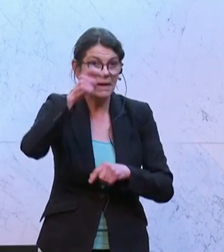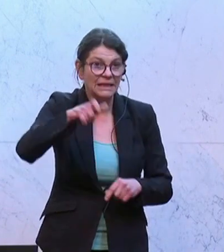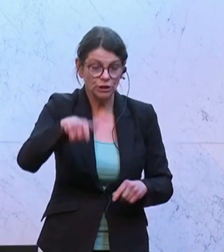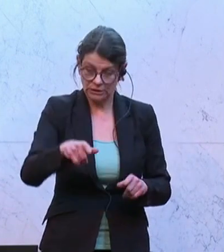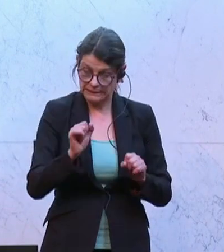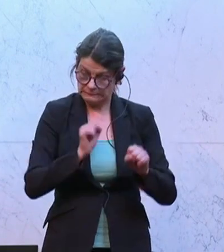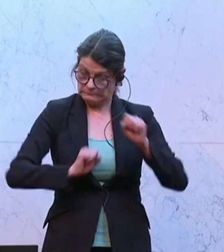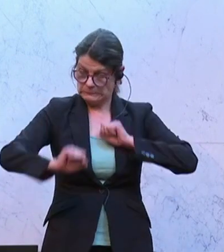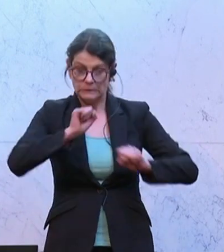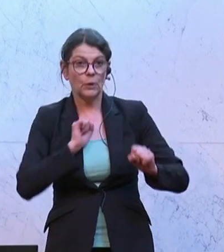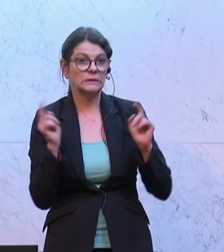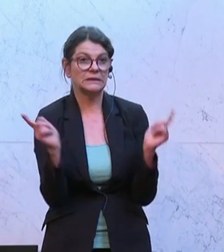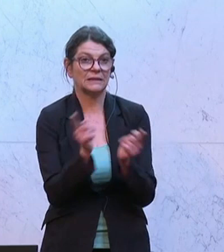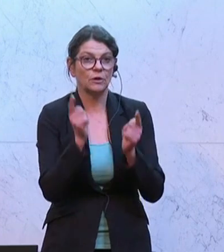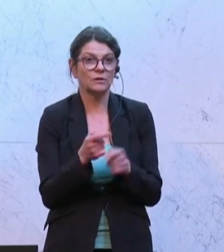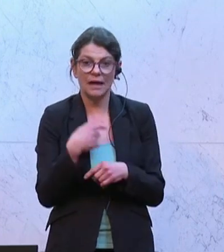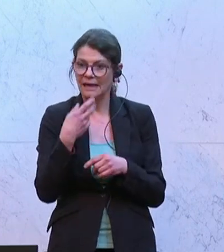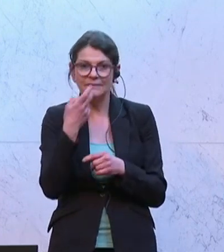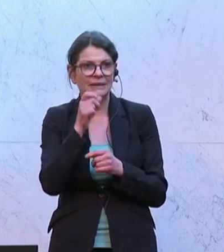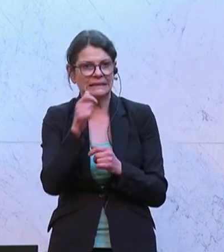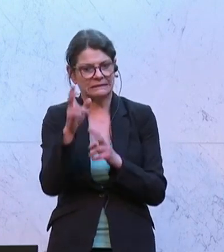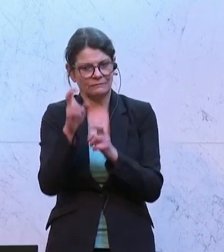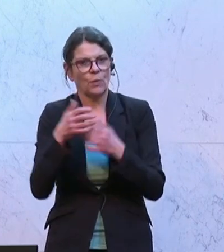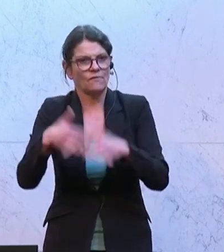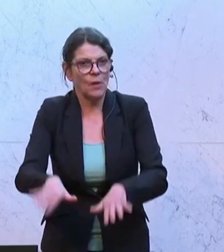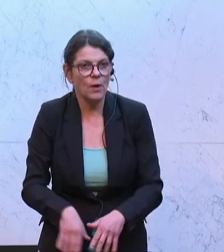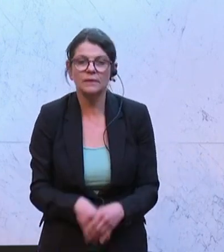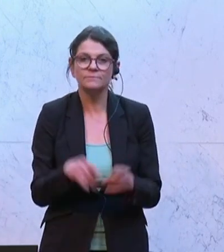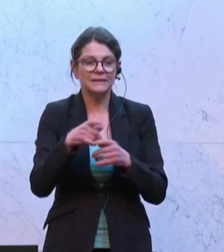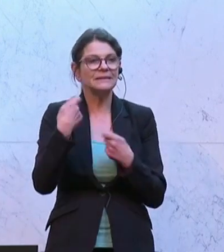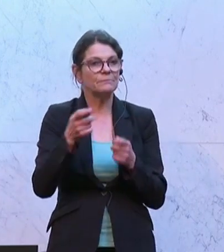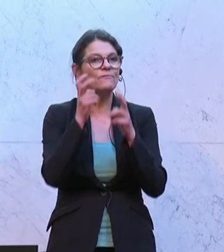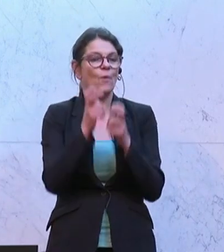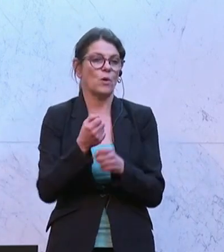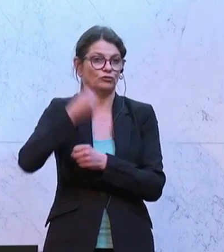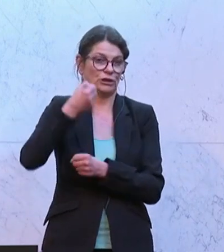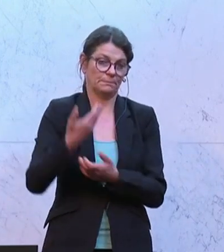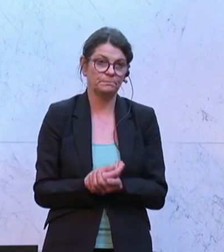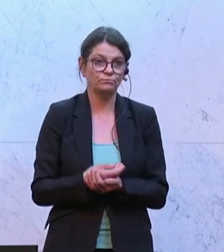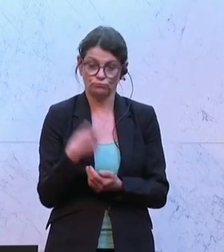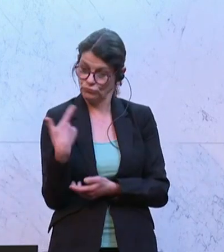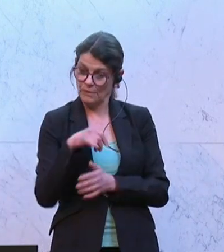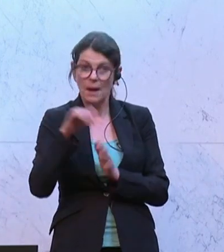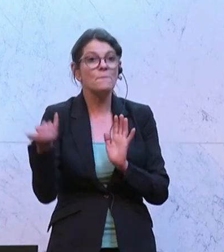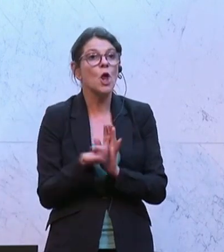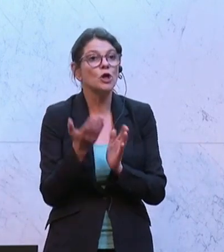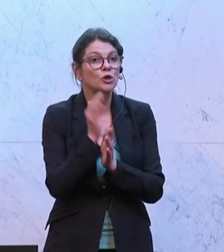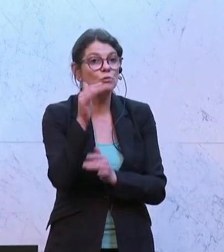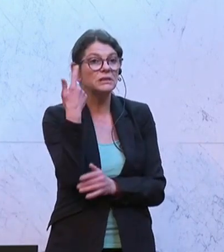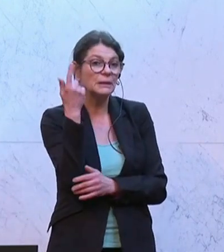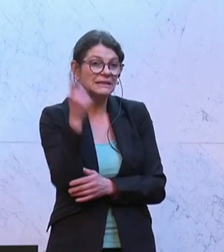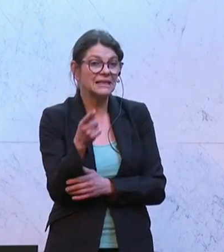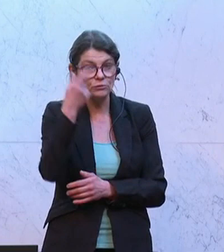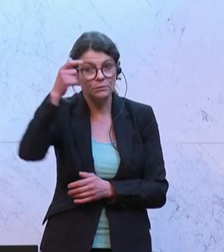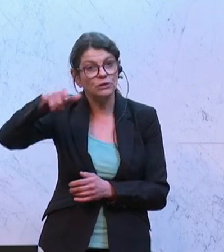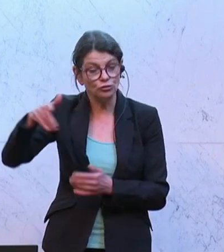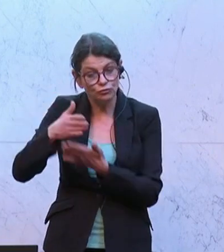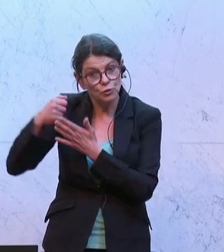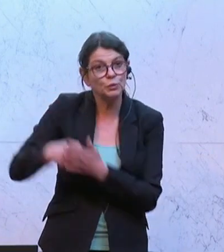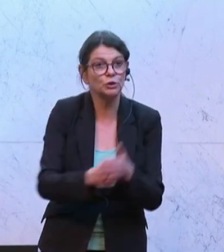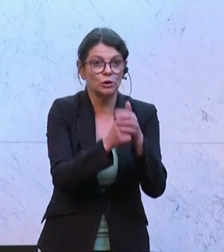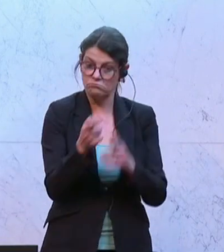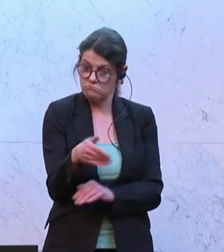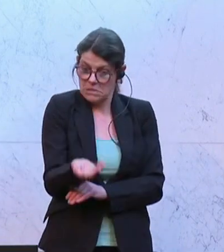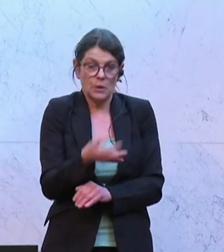akuten Notsituationen vor einer Delogierung bewahren, den Wohnschirm. Dieses Projekt hat bereits über 20.000 Personen unterstützt, die ihre